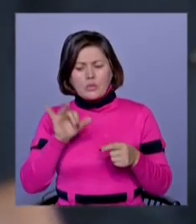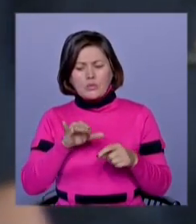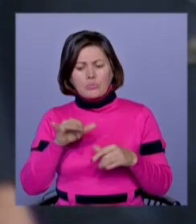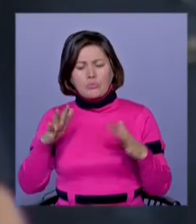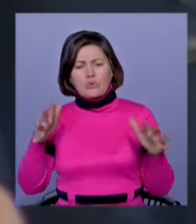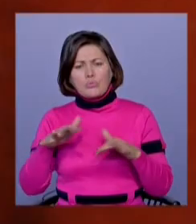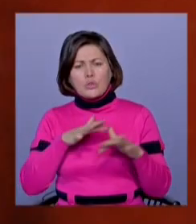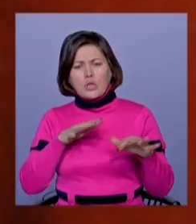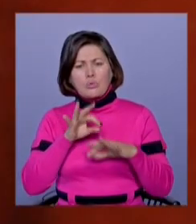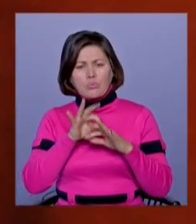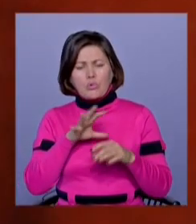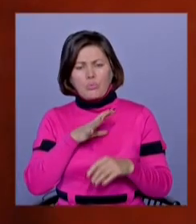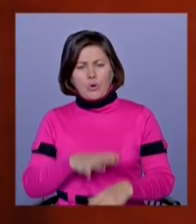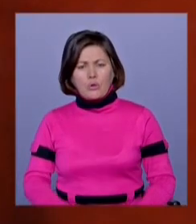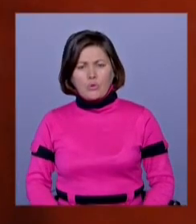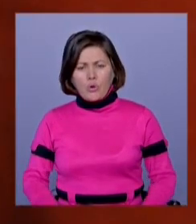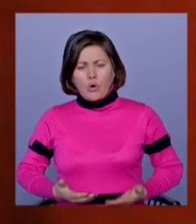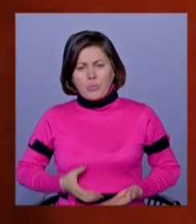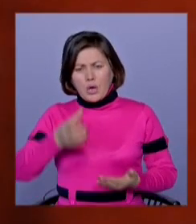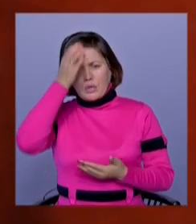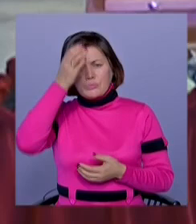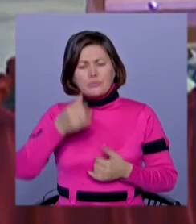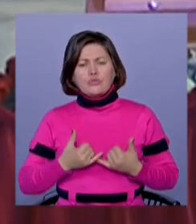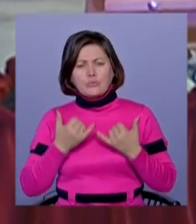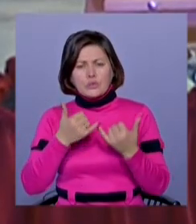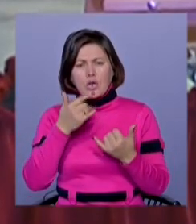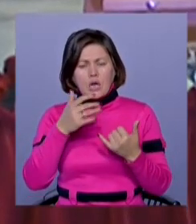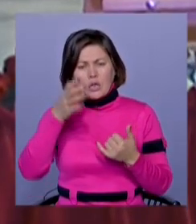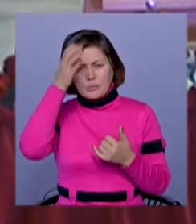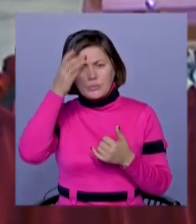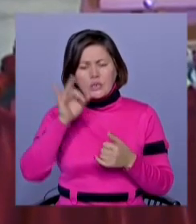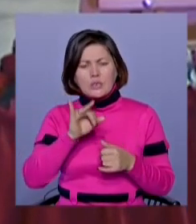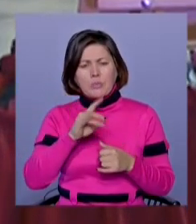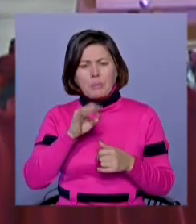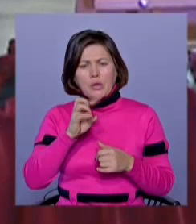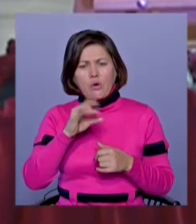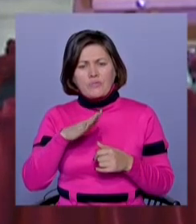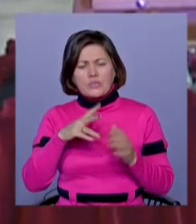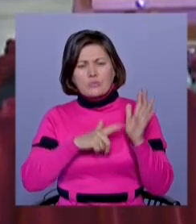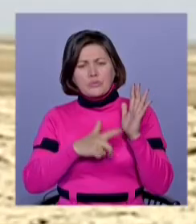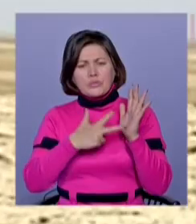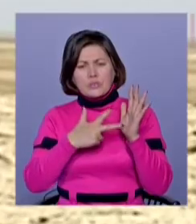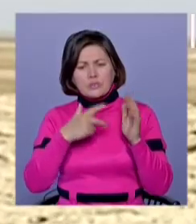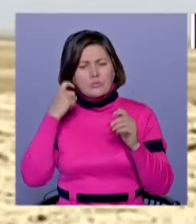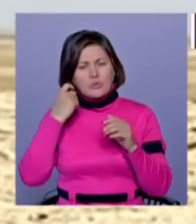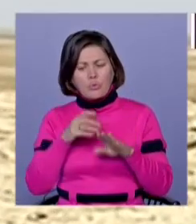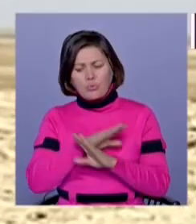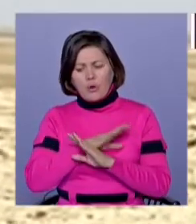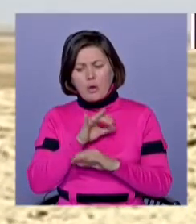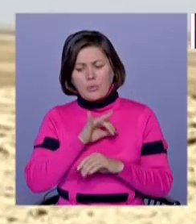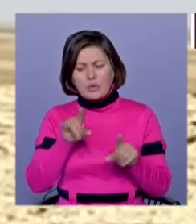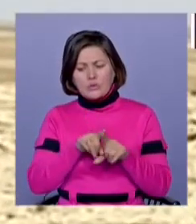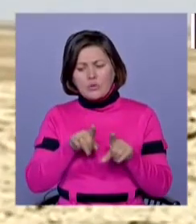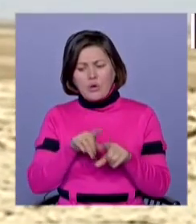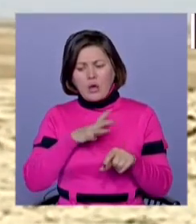істер тындырды. Өмірін ғылымға арнаған академик археолог ғалым Карл Байпақов 78 жасында қайтыс болды. Әлкей